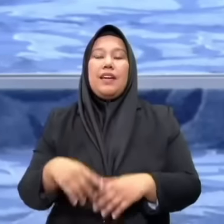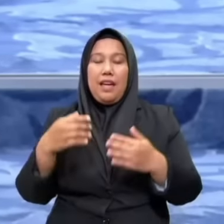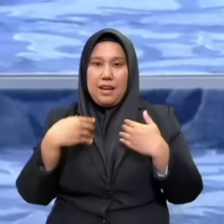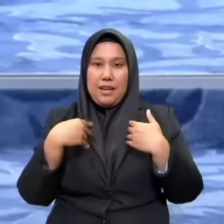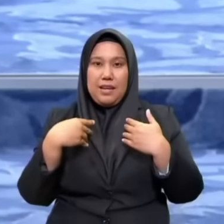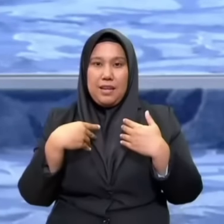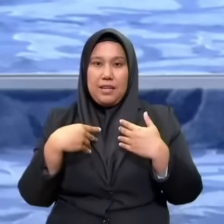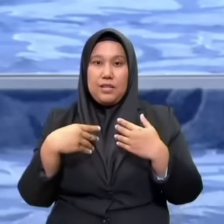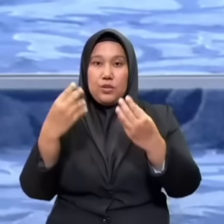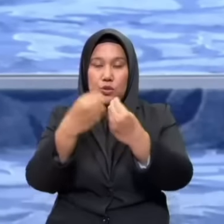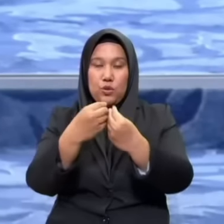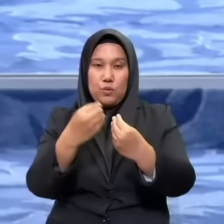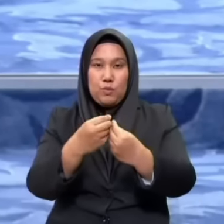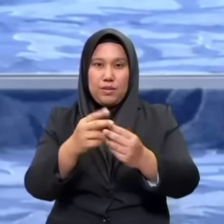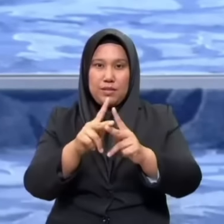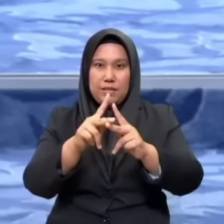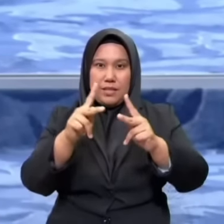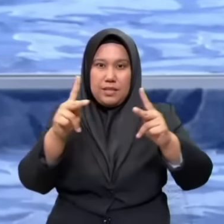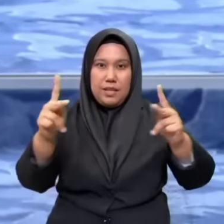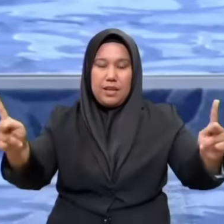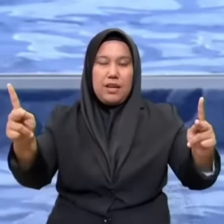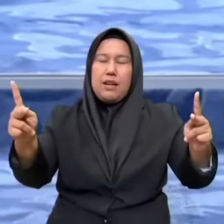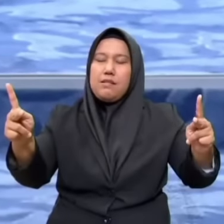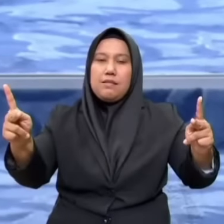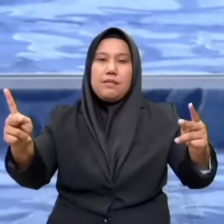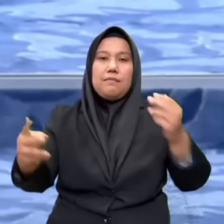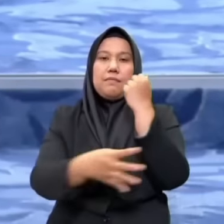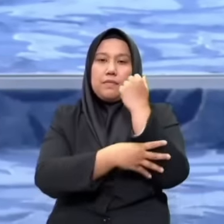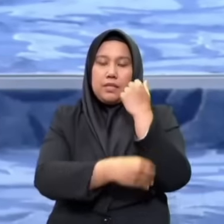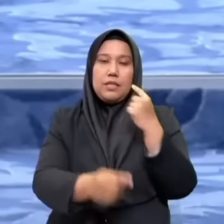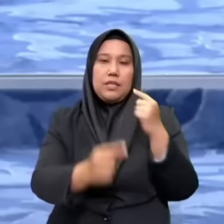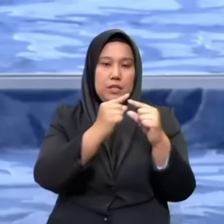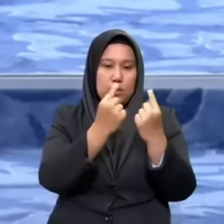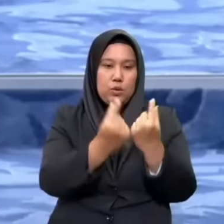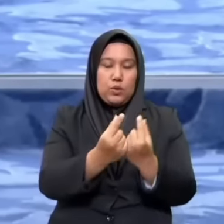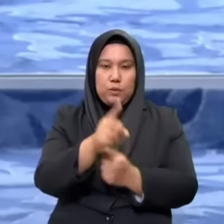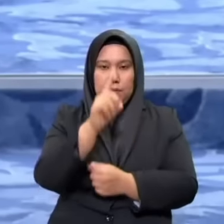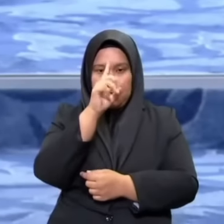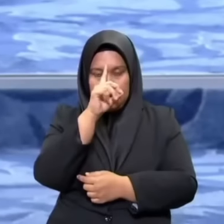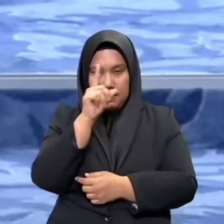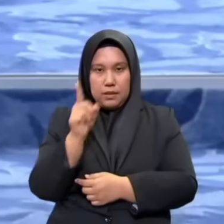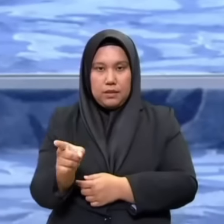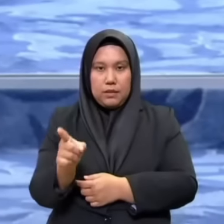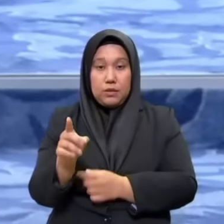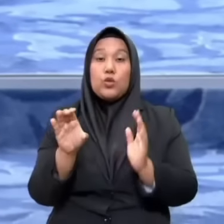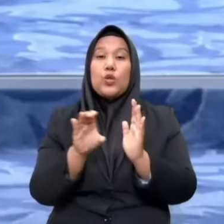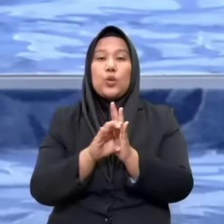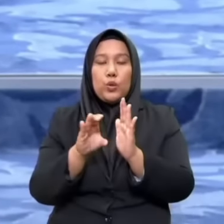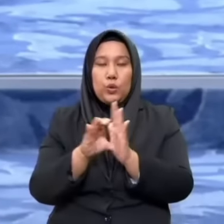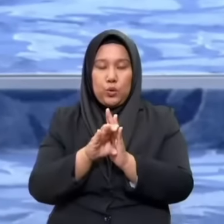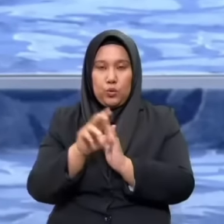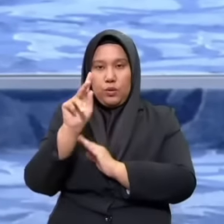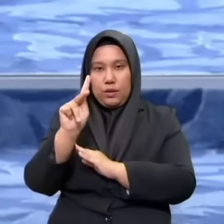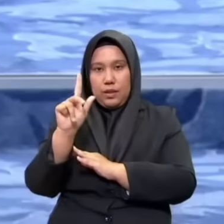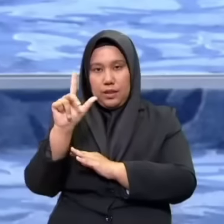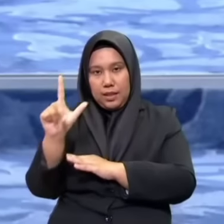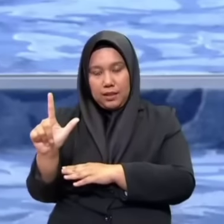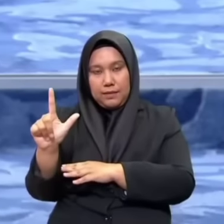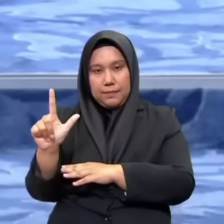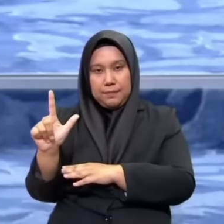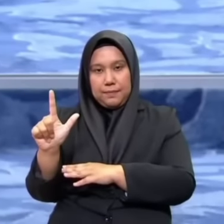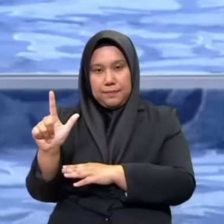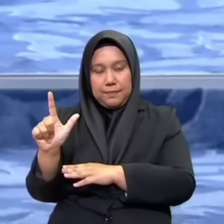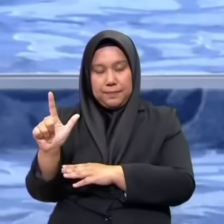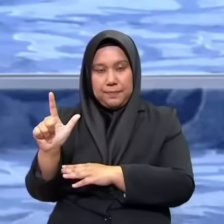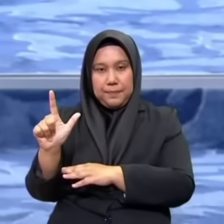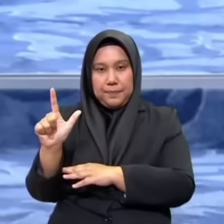miskin itu juga kelompok masyarakat India. Saya beri contoh umpamanya untuk Kuala Lumpur. Di Kuala Lumpur